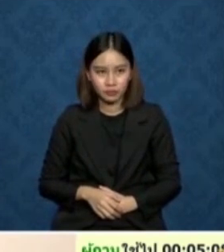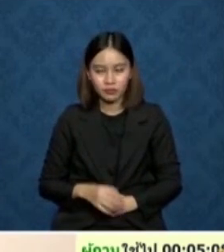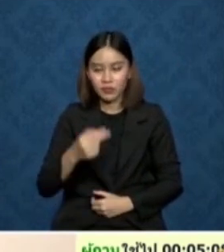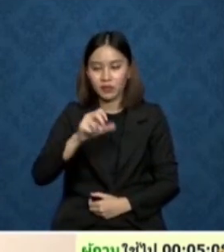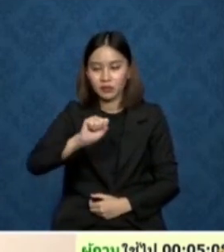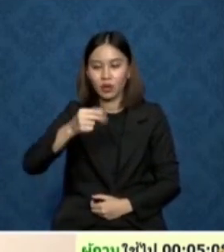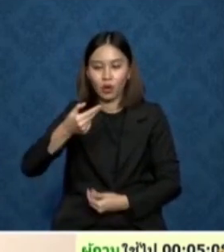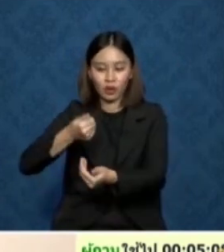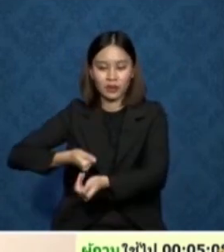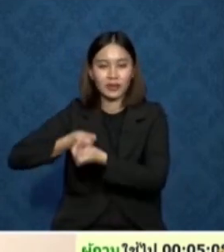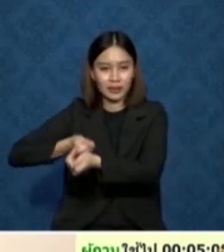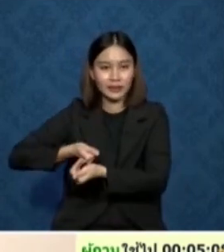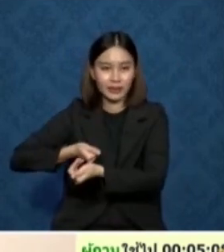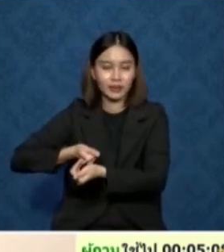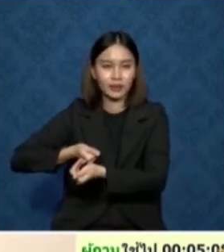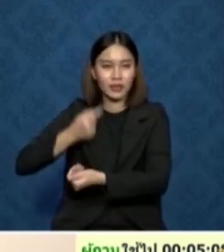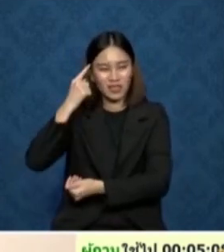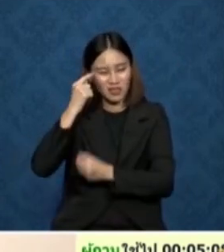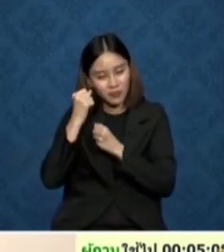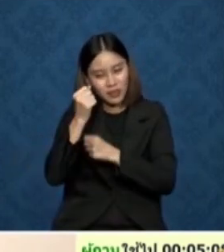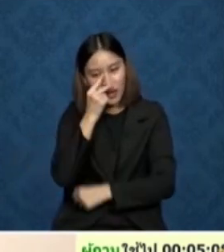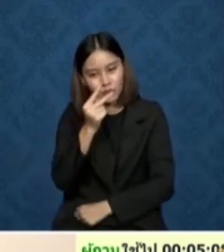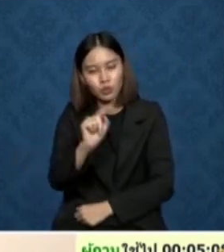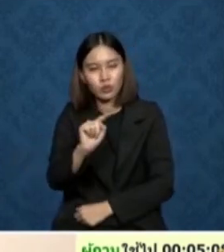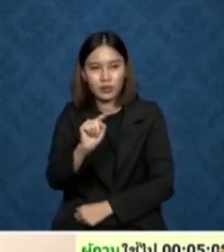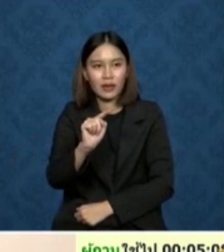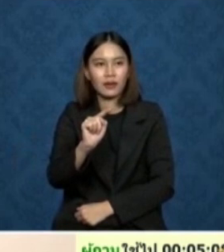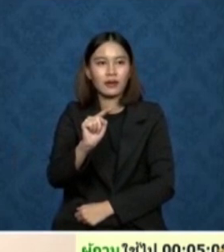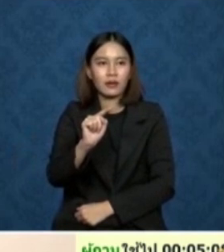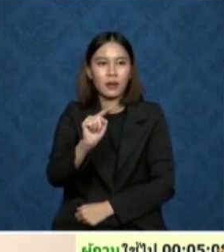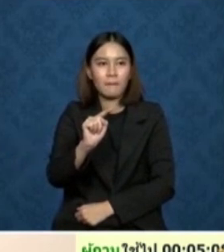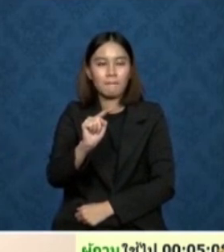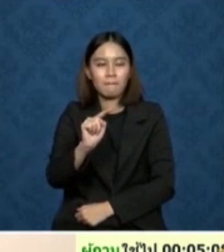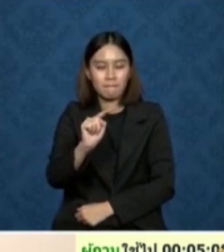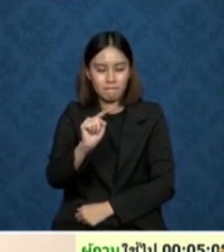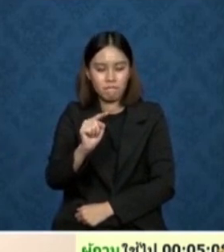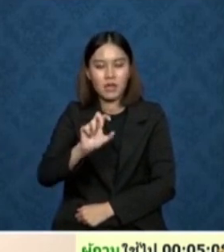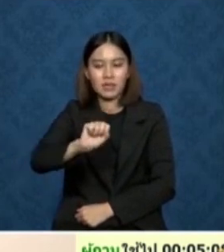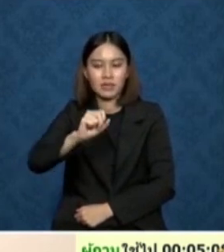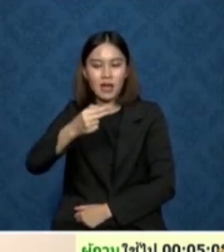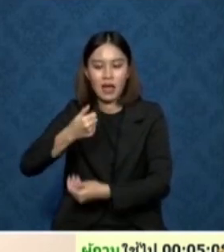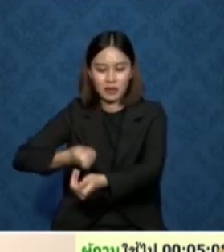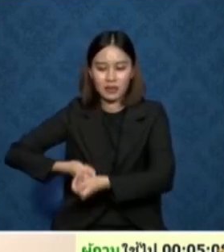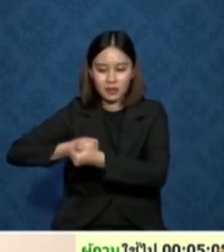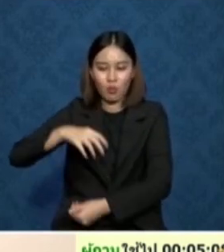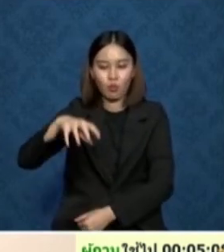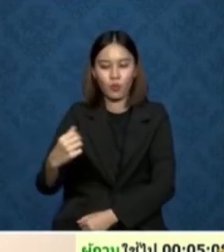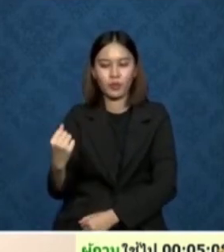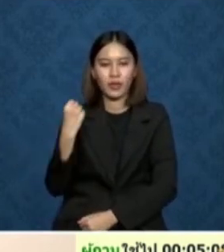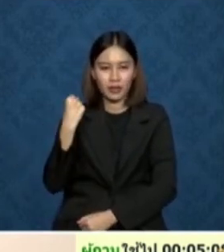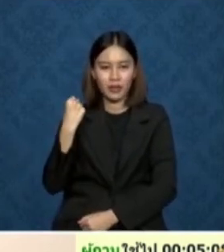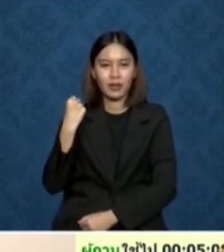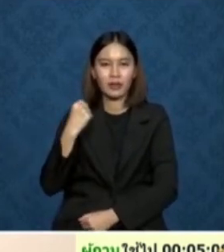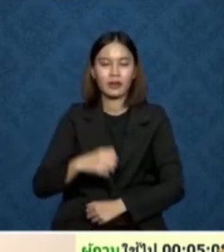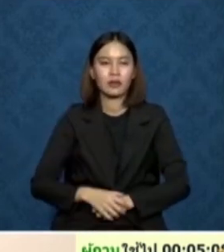ตัวศากรกเศรษเหล่านี้เรากพยายามจะไปดูให้เป็นศากรการเศรษที่มีความแ็งแร